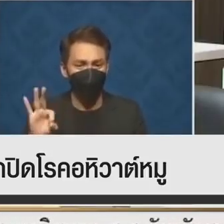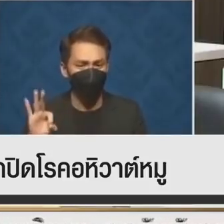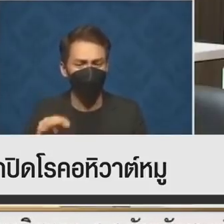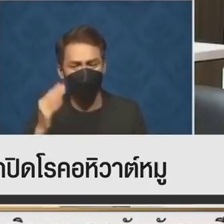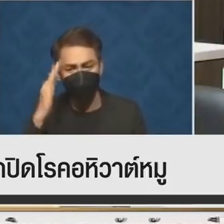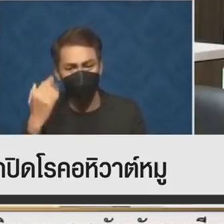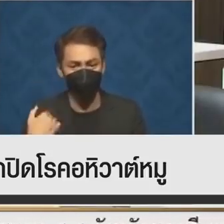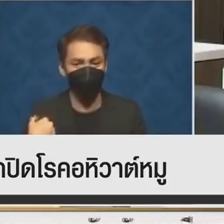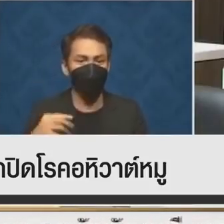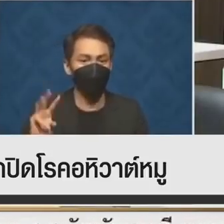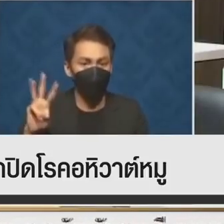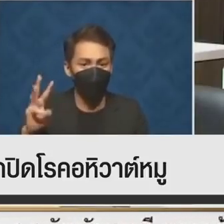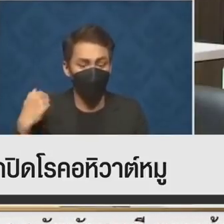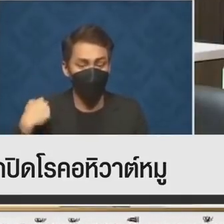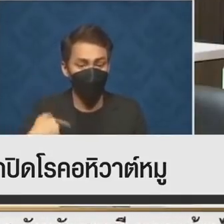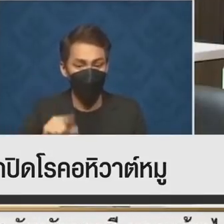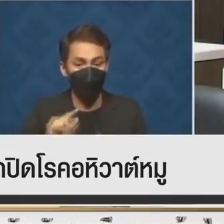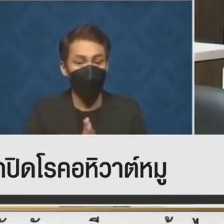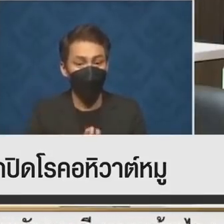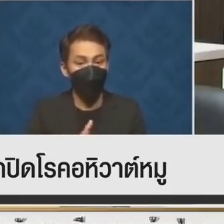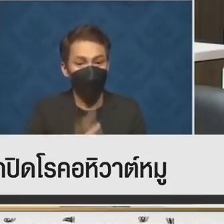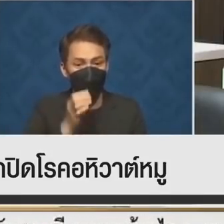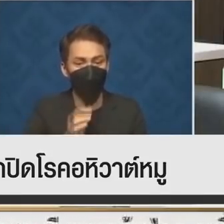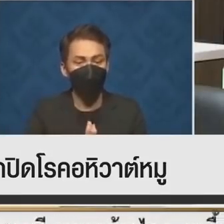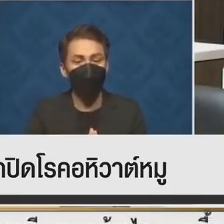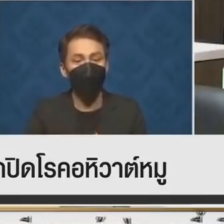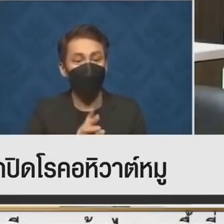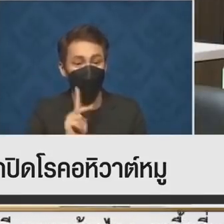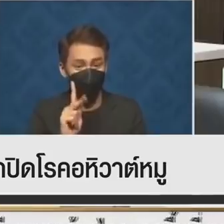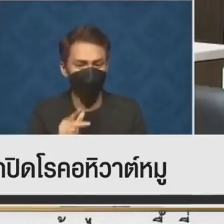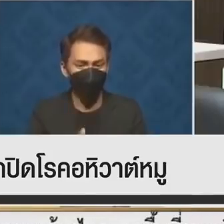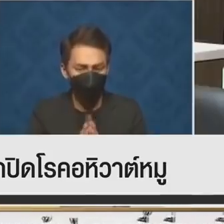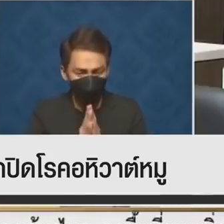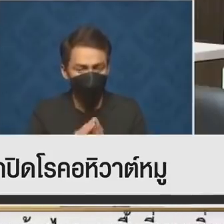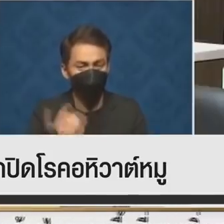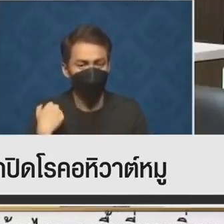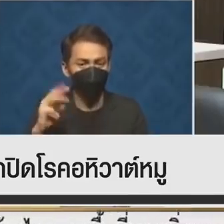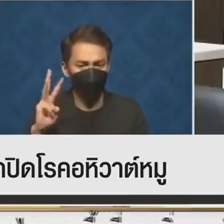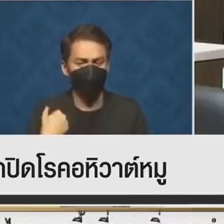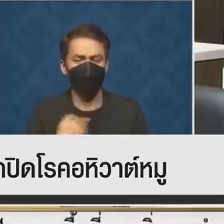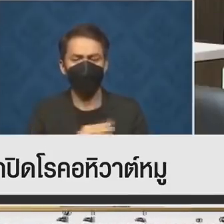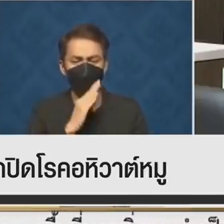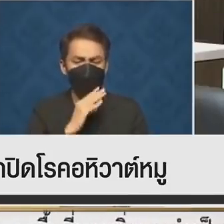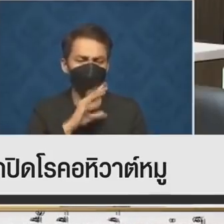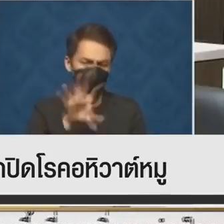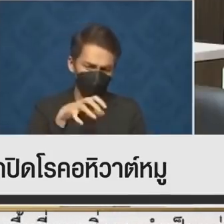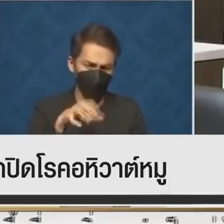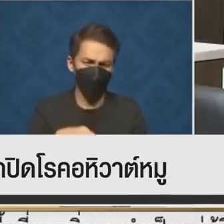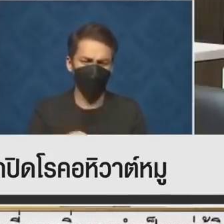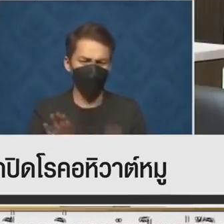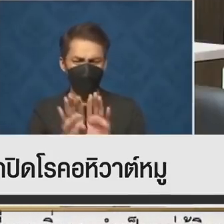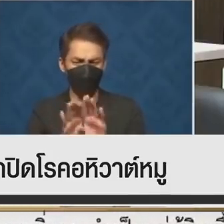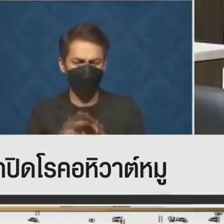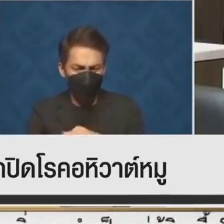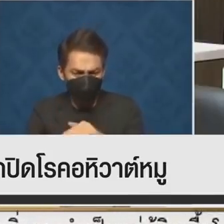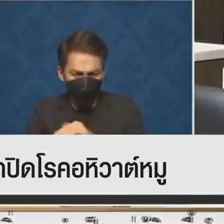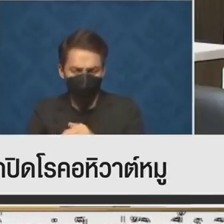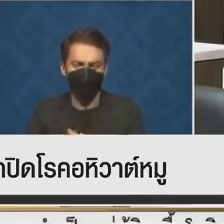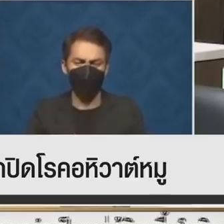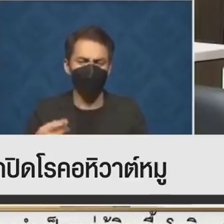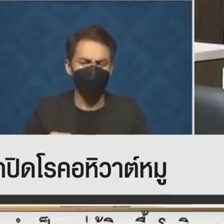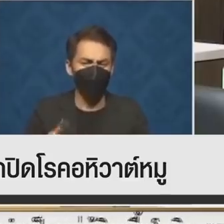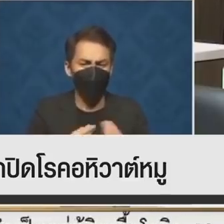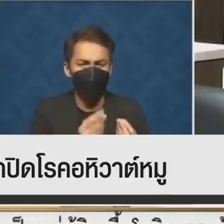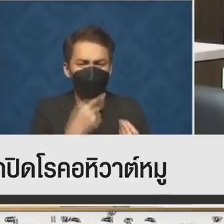ไหมไปวัดพระแก้วกันไหมโกหกหลอกลวงปกปิดซ่อนเล้นเพื่อประโยชน์ของ